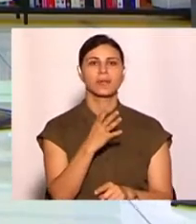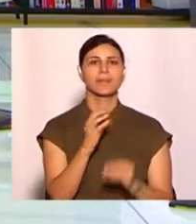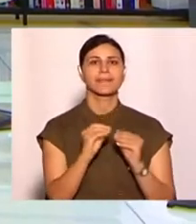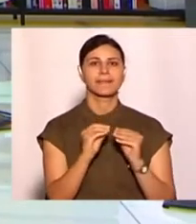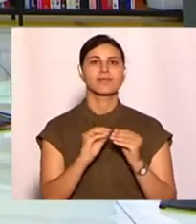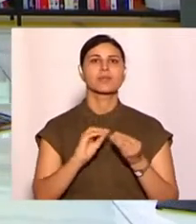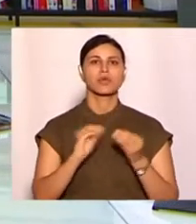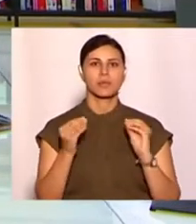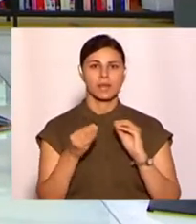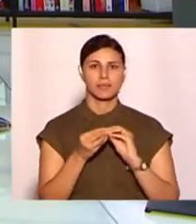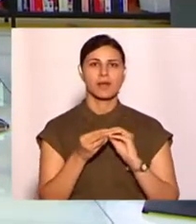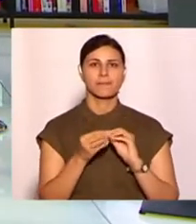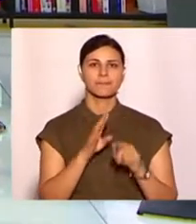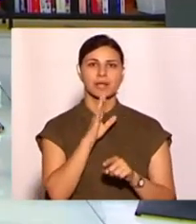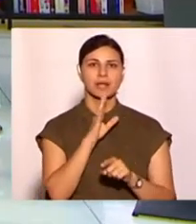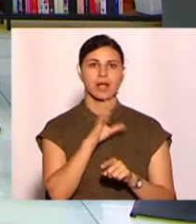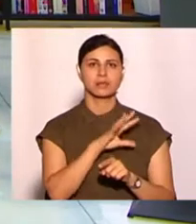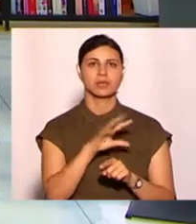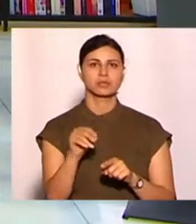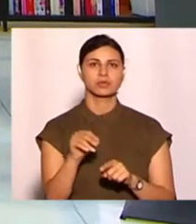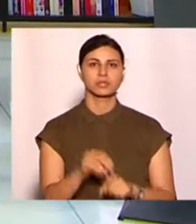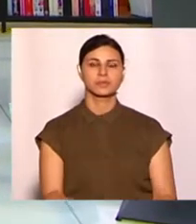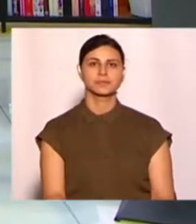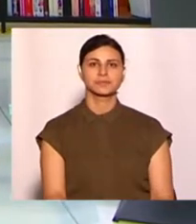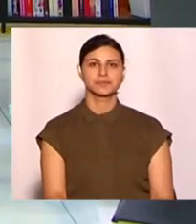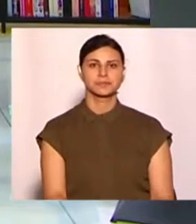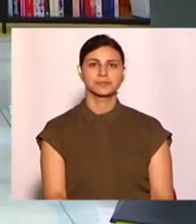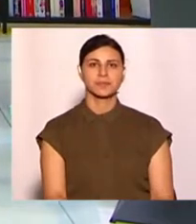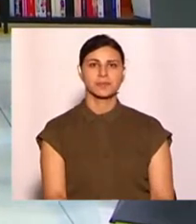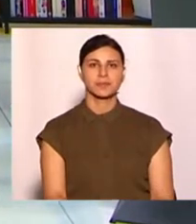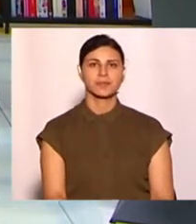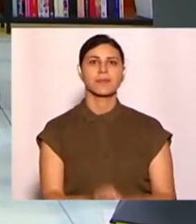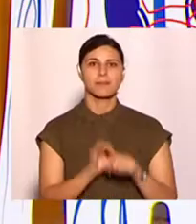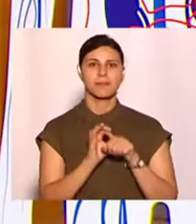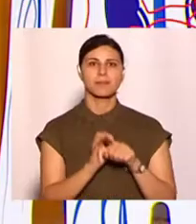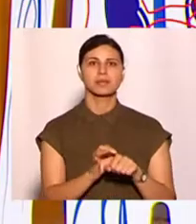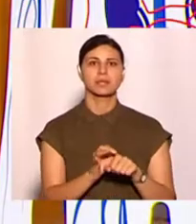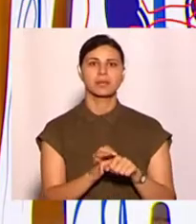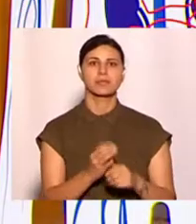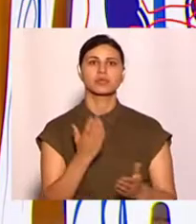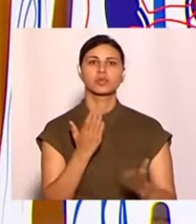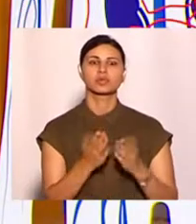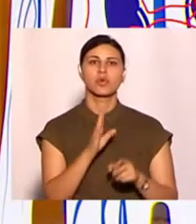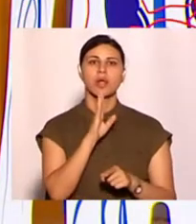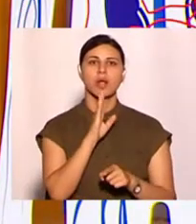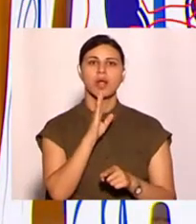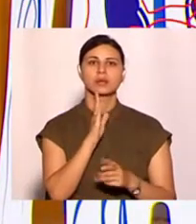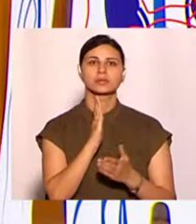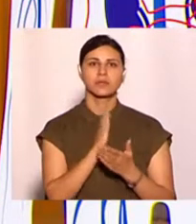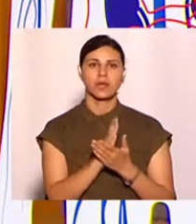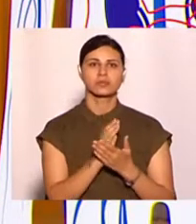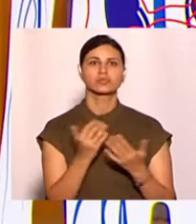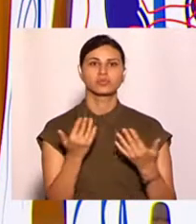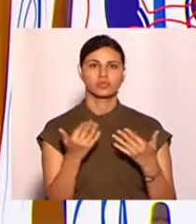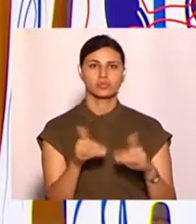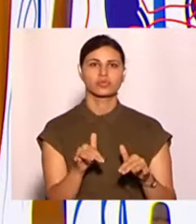იგივე პრობლემა, შესაბამისად ქალბატონი არის რისკ ფაქტორის მატარებელი. თუ ქალბატონს აღენიშნებოდა